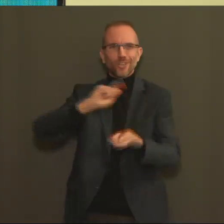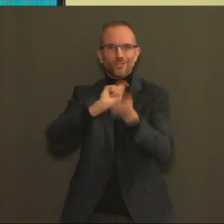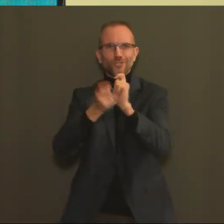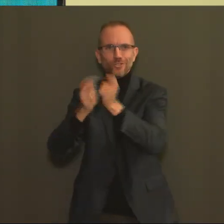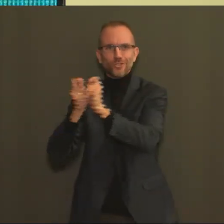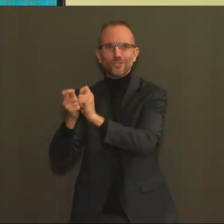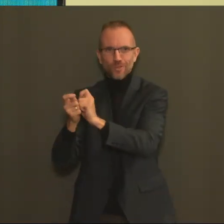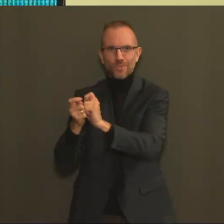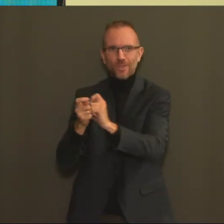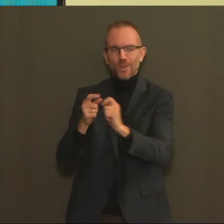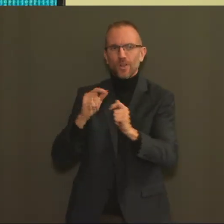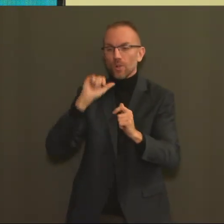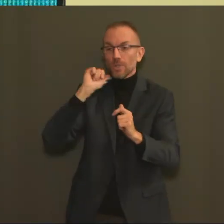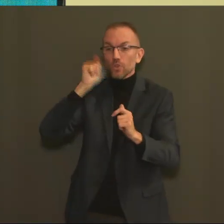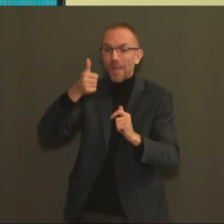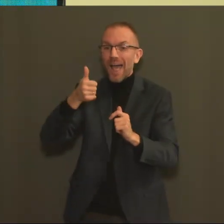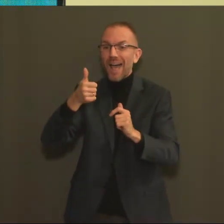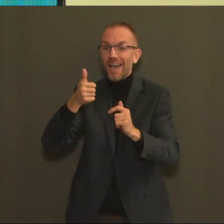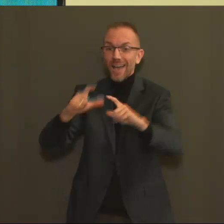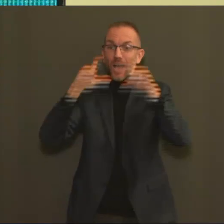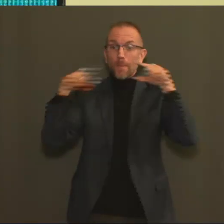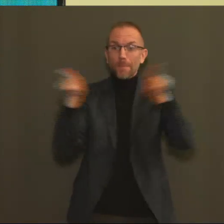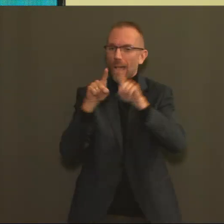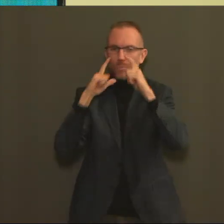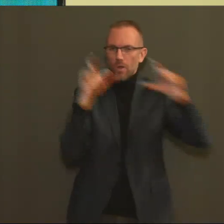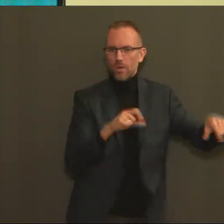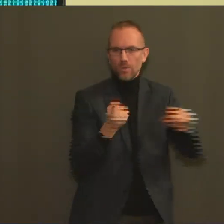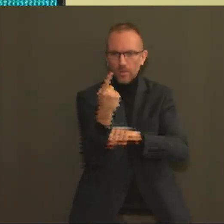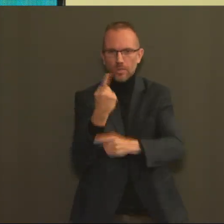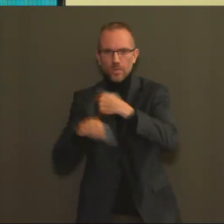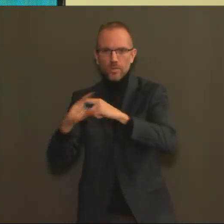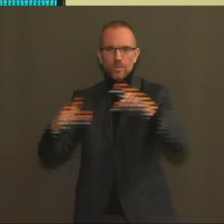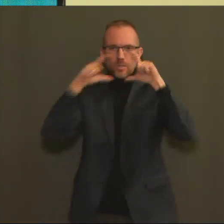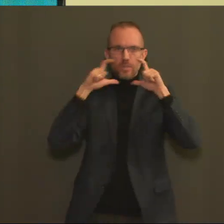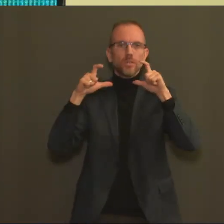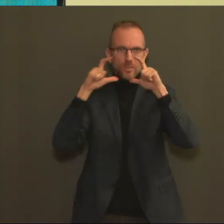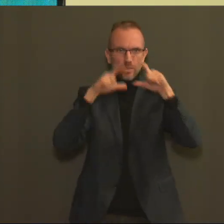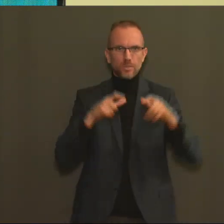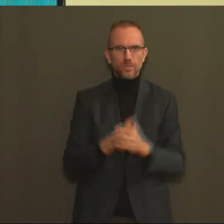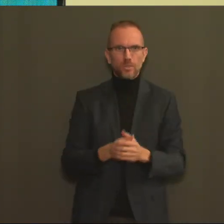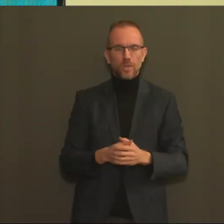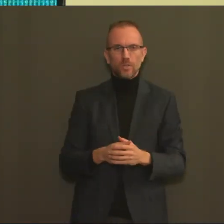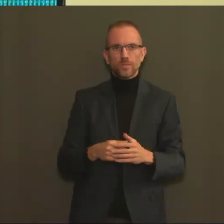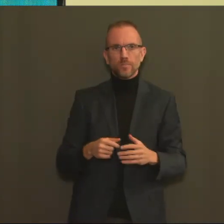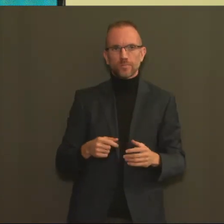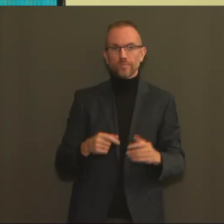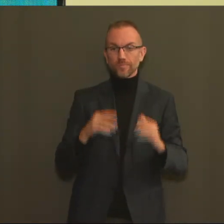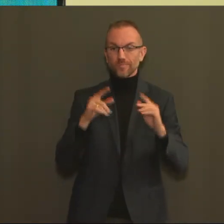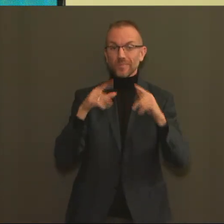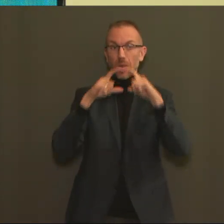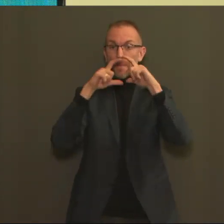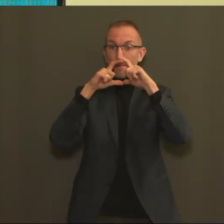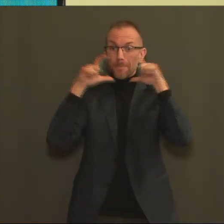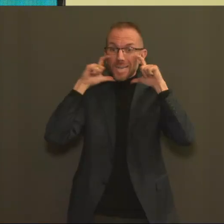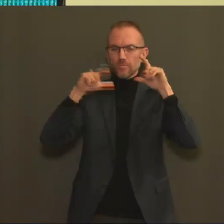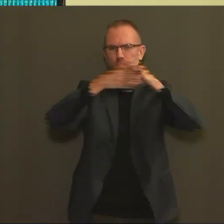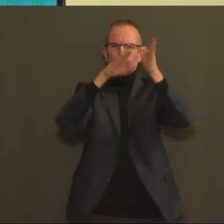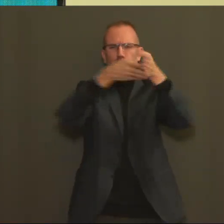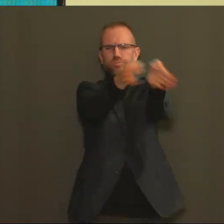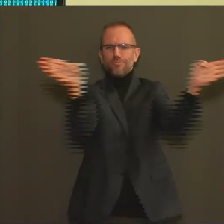toch leuk masculina me jullie foo rapport ik kon helemaal masker abc solo moto een